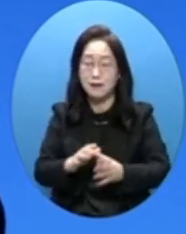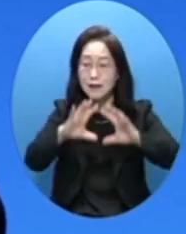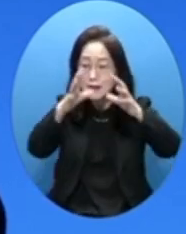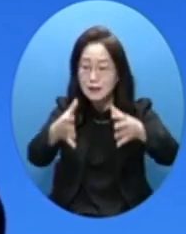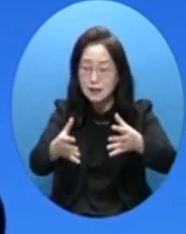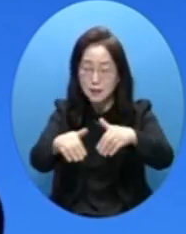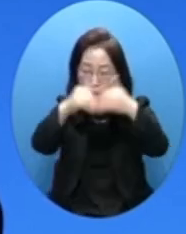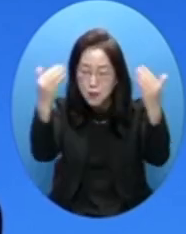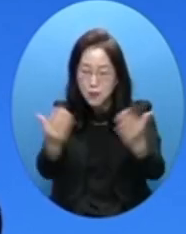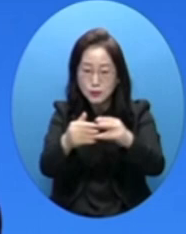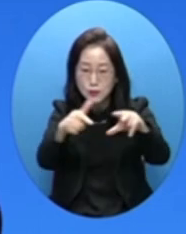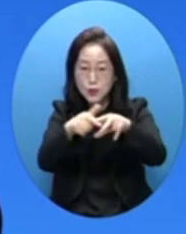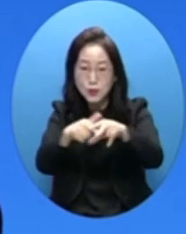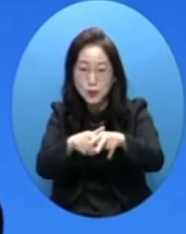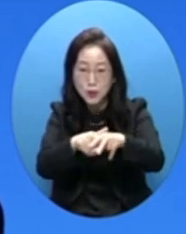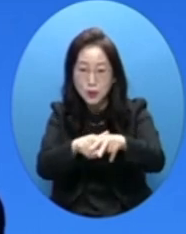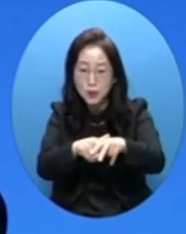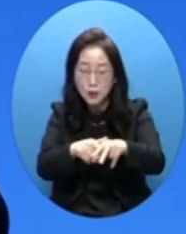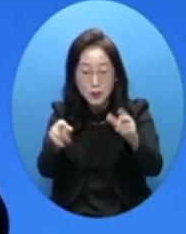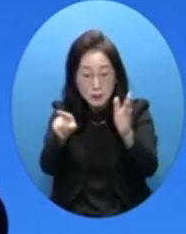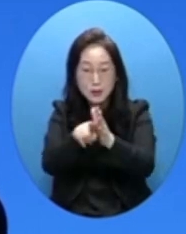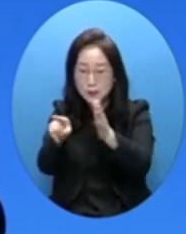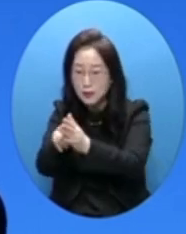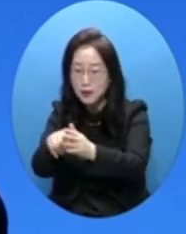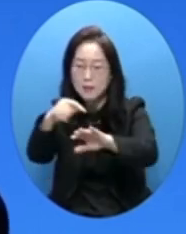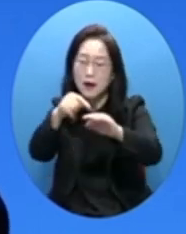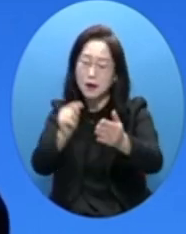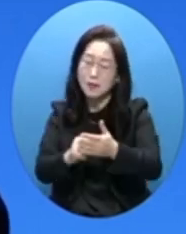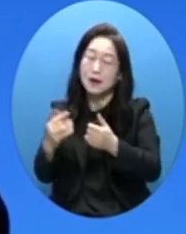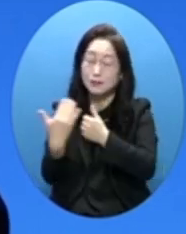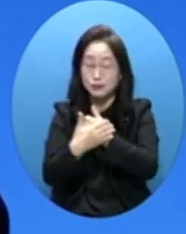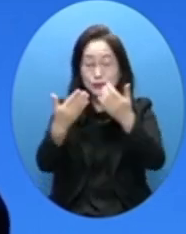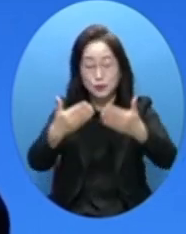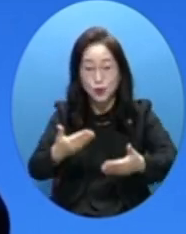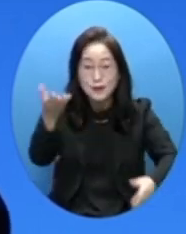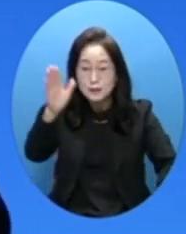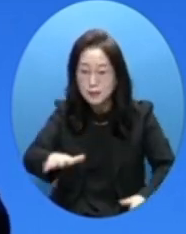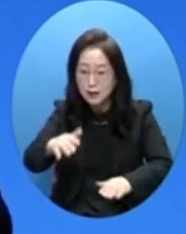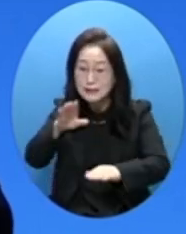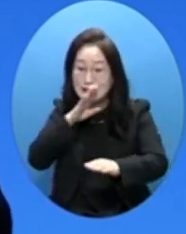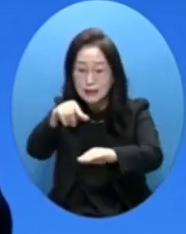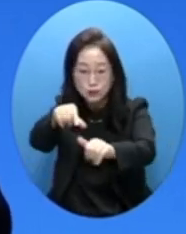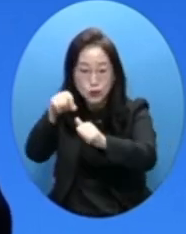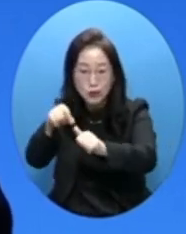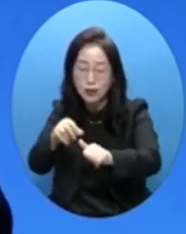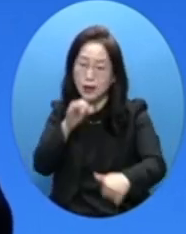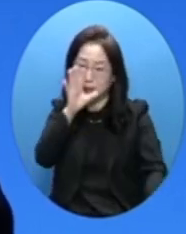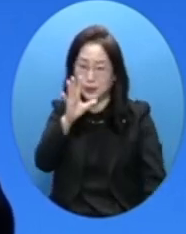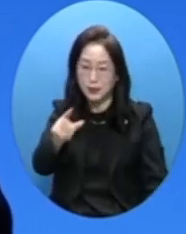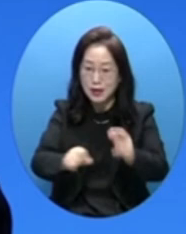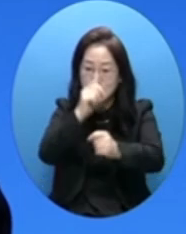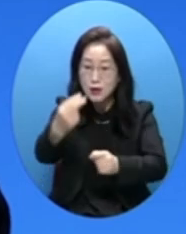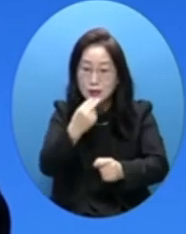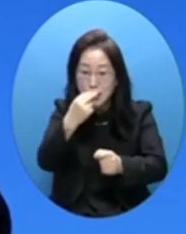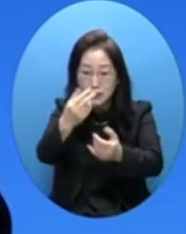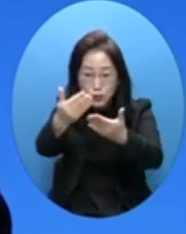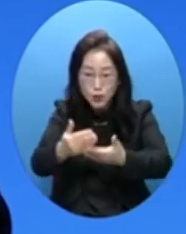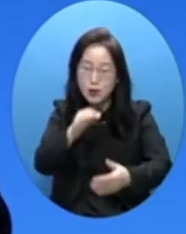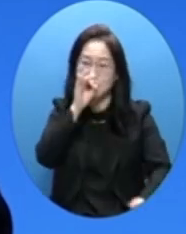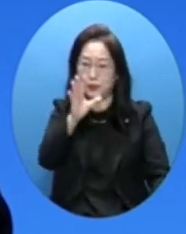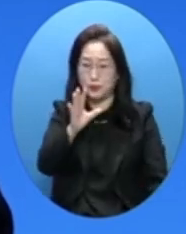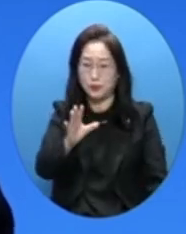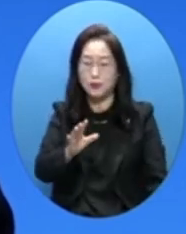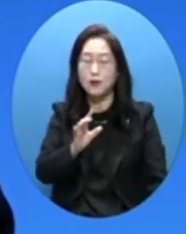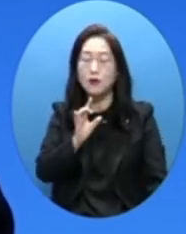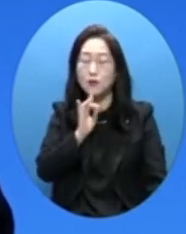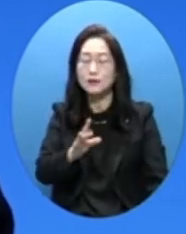종교가 잠시 마음의 위안을 주지 몰라도 진정한 구원을 가져주지 못합니다. 영생을 가져주지 못합니다. 오직 예수님만이